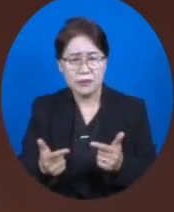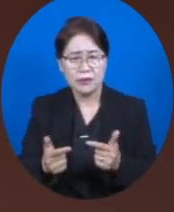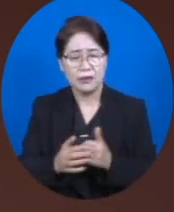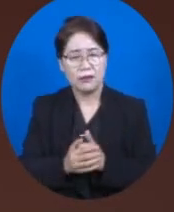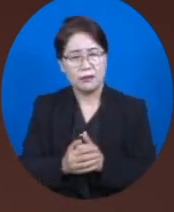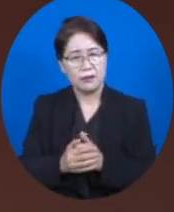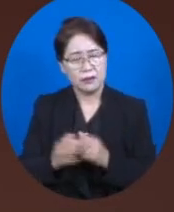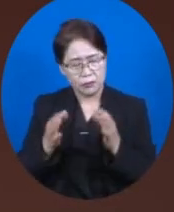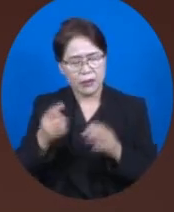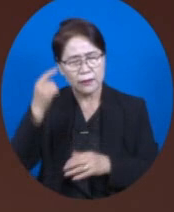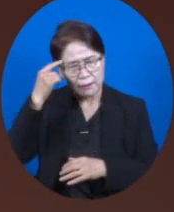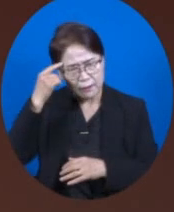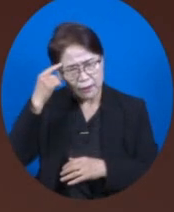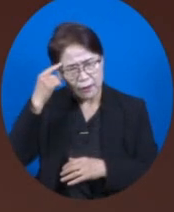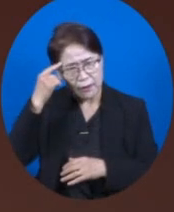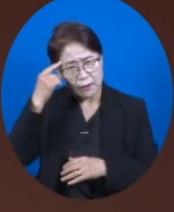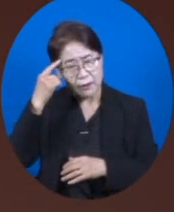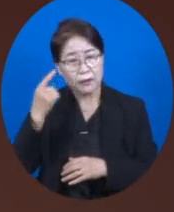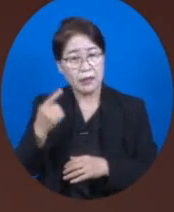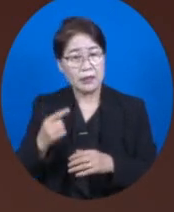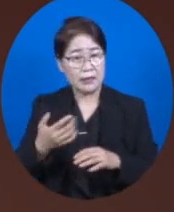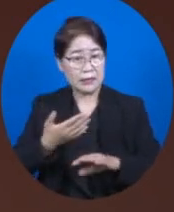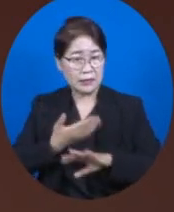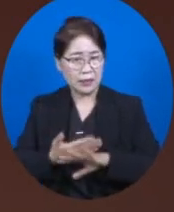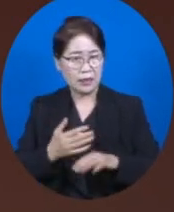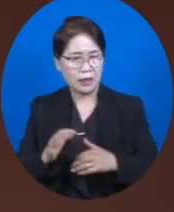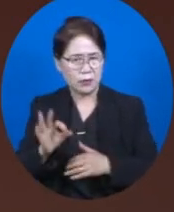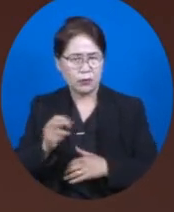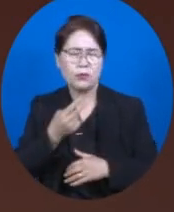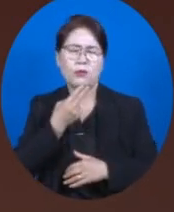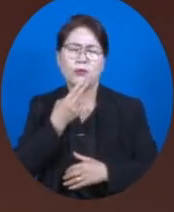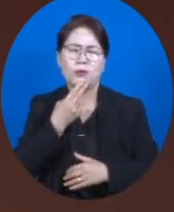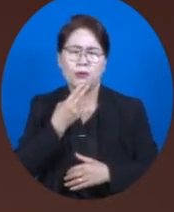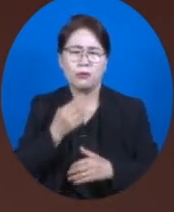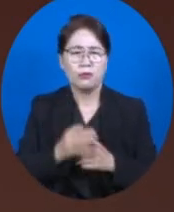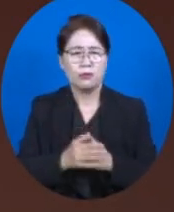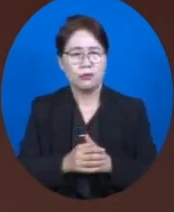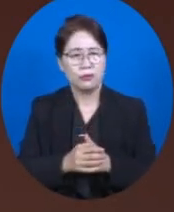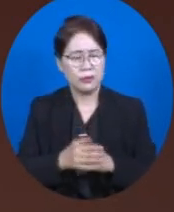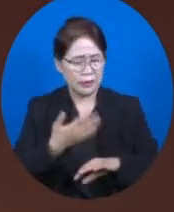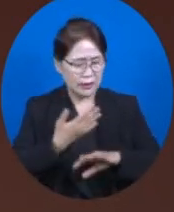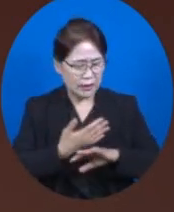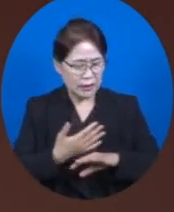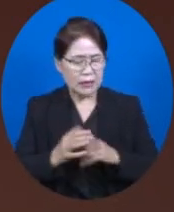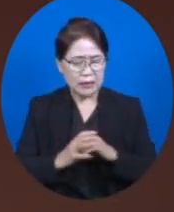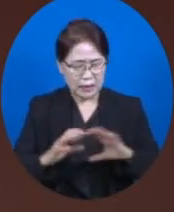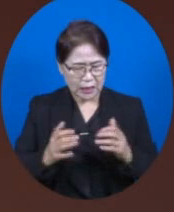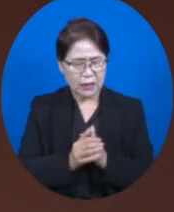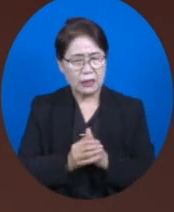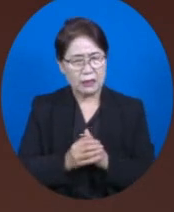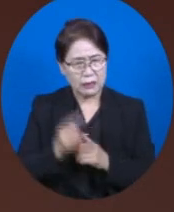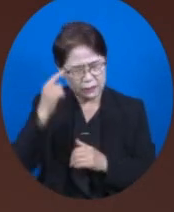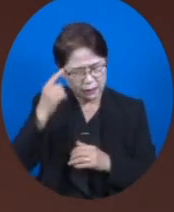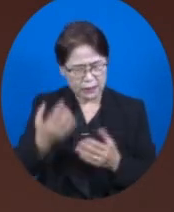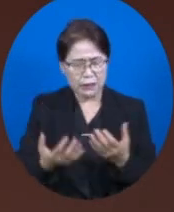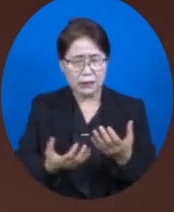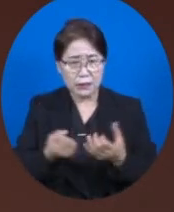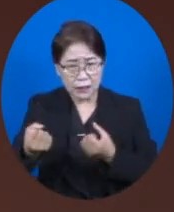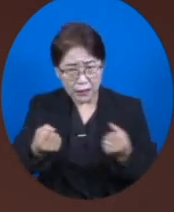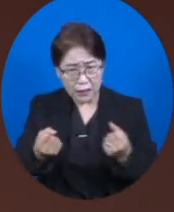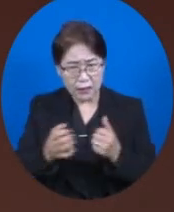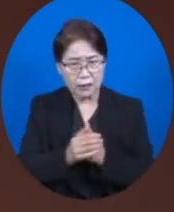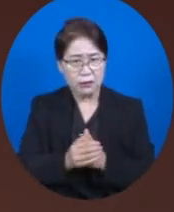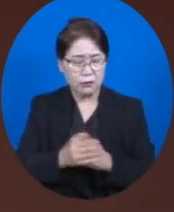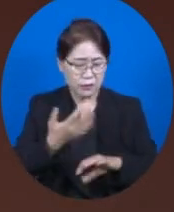우리가 그동안 생각했던 것처럼 재정이 어려움이 있었구요 국론의 분열이 있었습니다 외세에